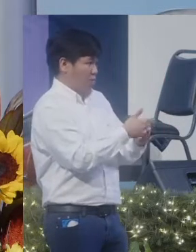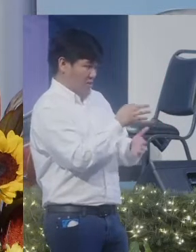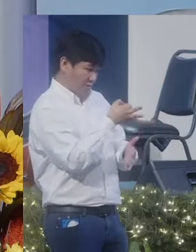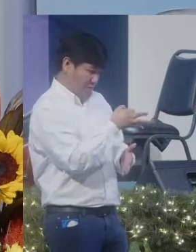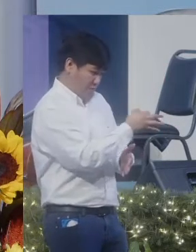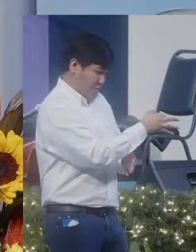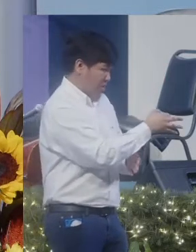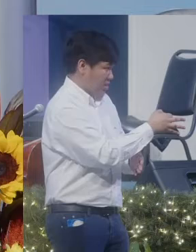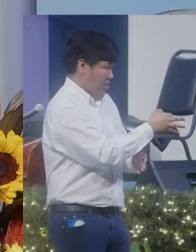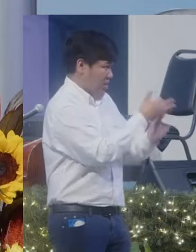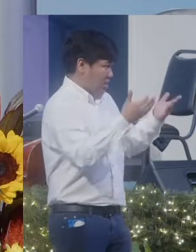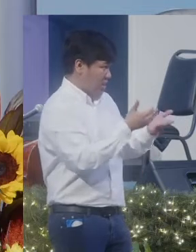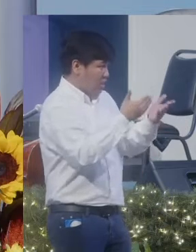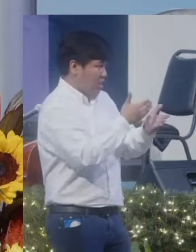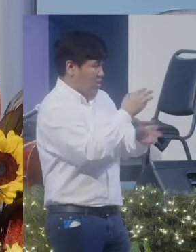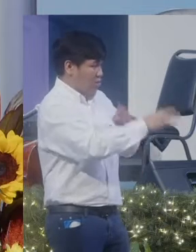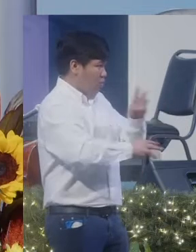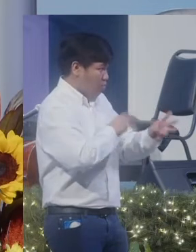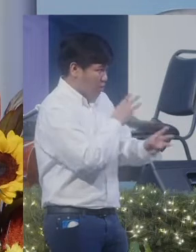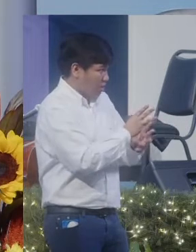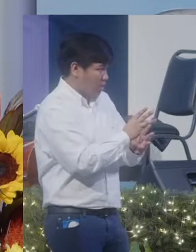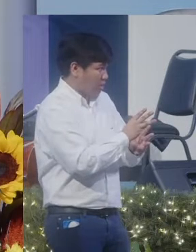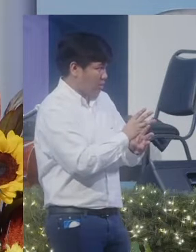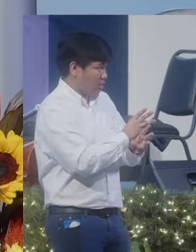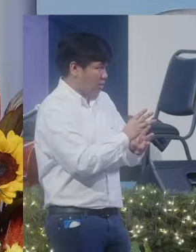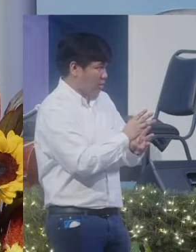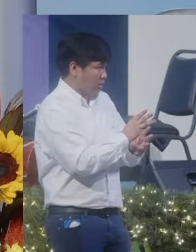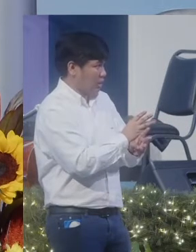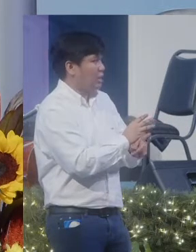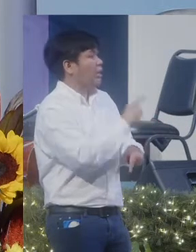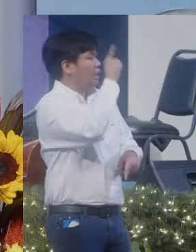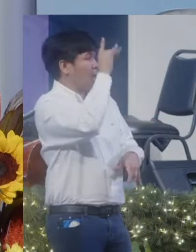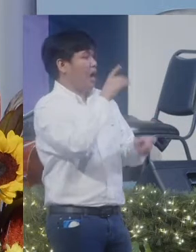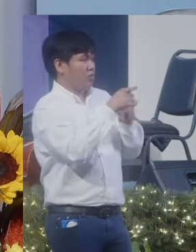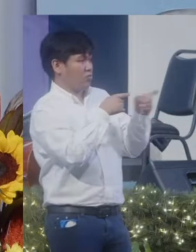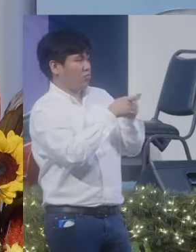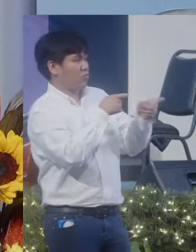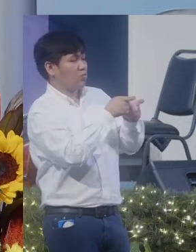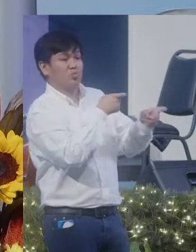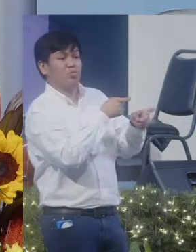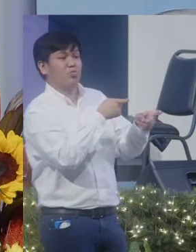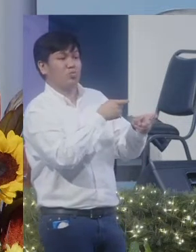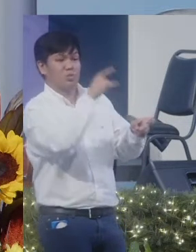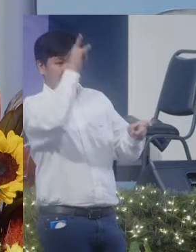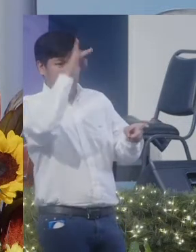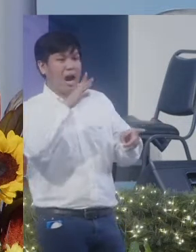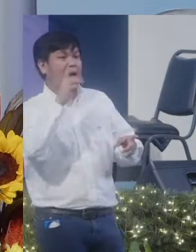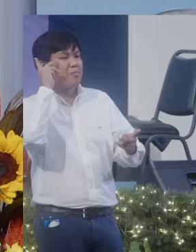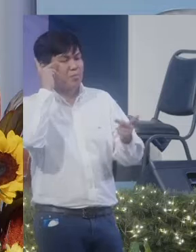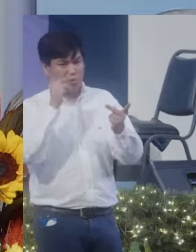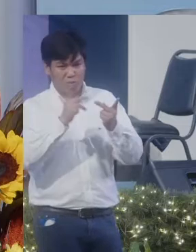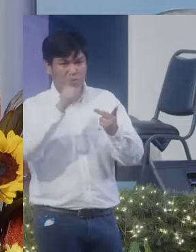isda na nahuhuli ng Panginoon, na pinapahuli niya sa kanyang mga alagad,